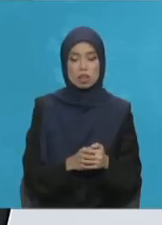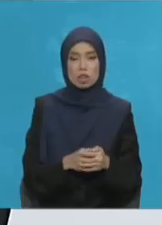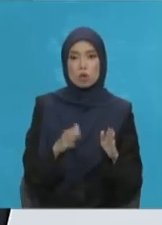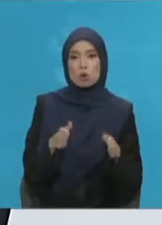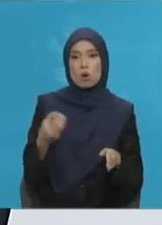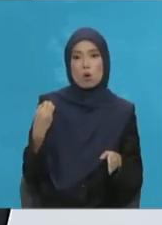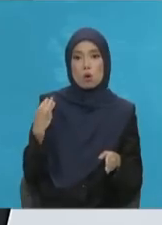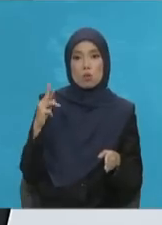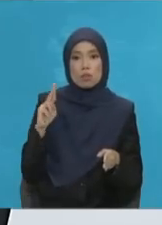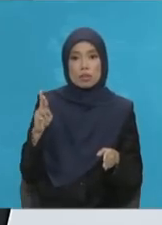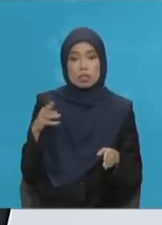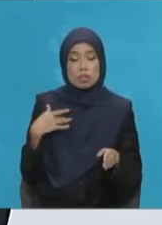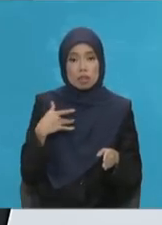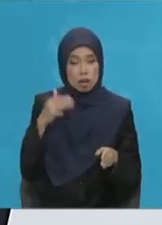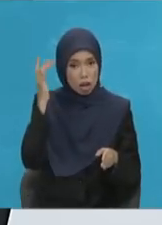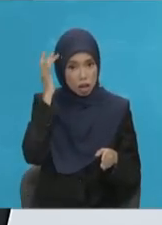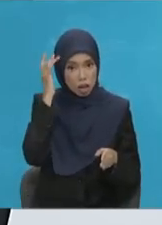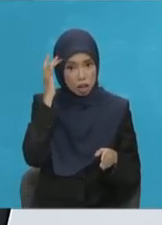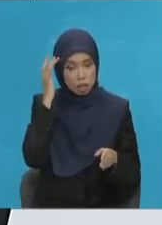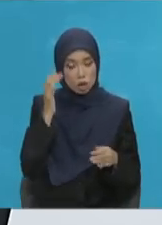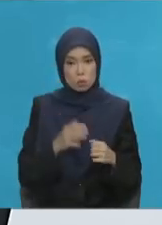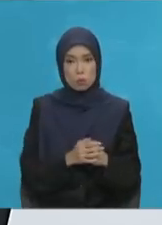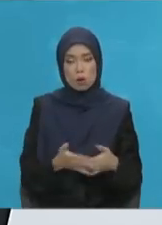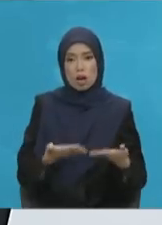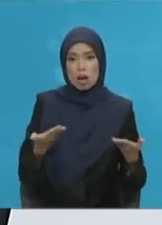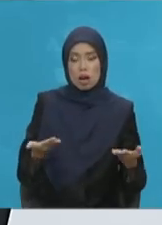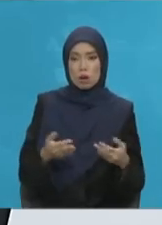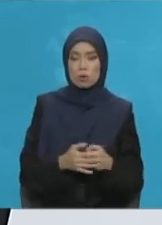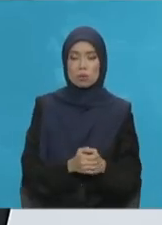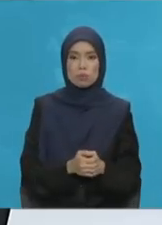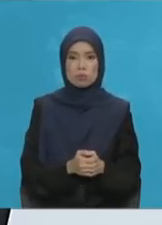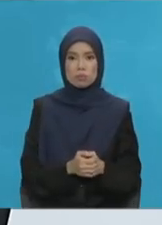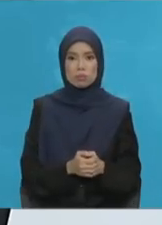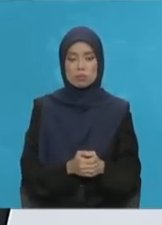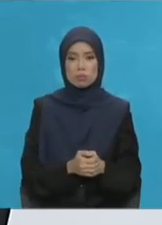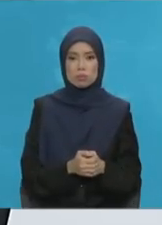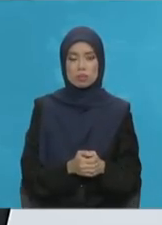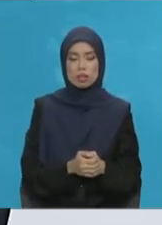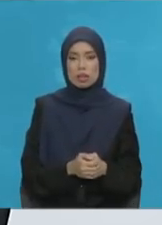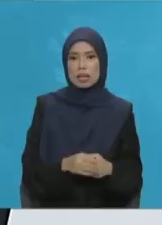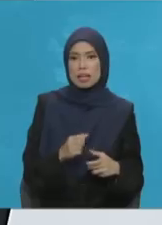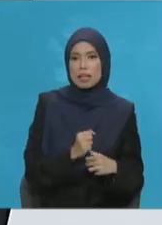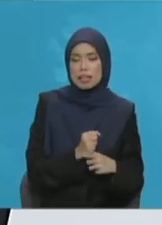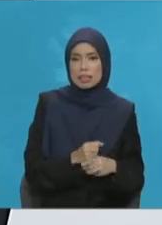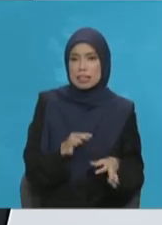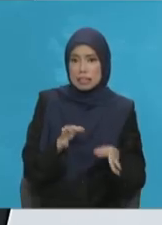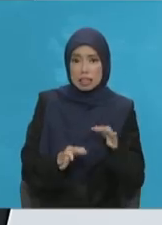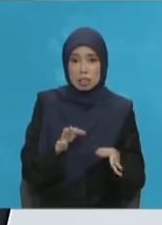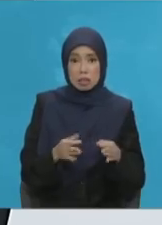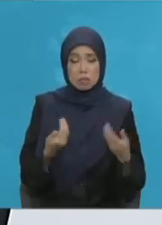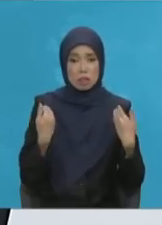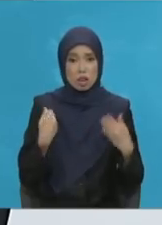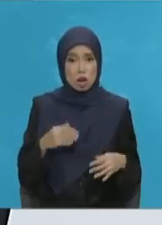pegawai jika seseorang ketua lebih suka dan lebih banyak melepaskan tanggung